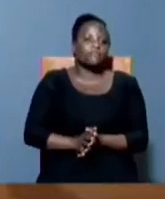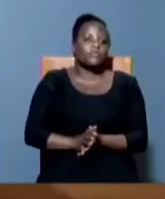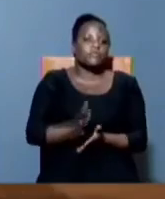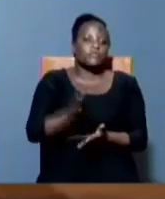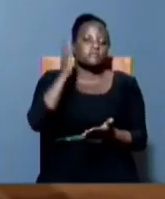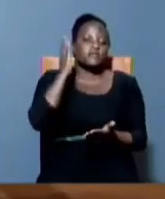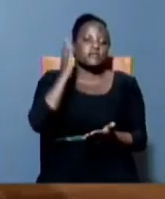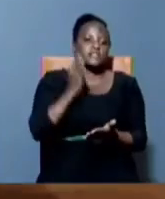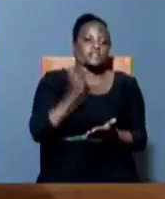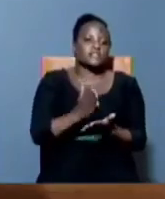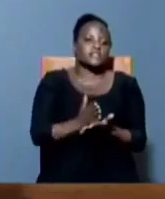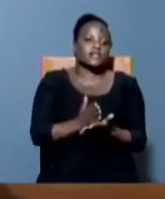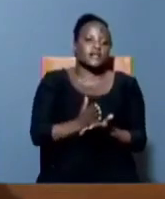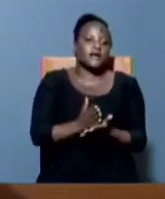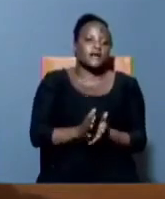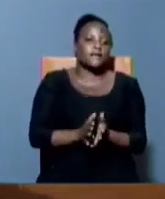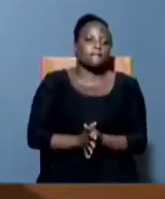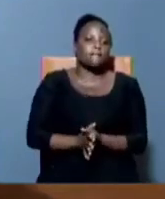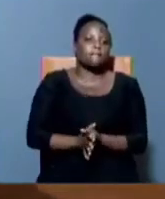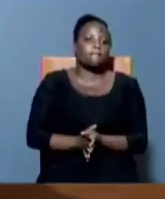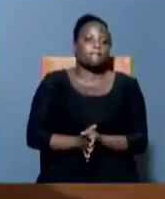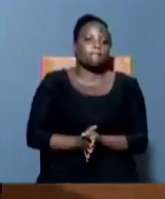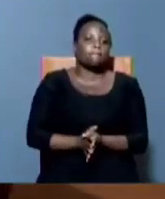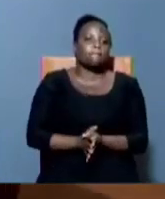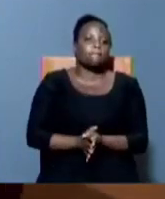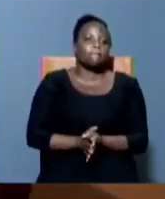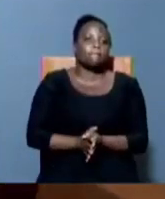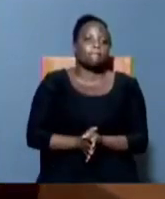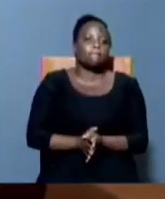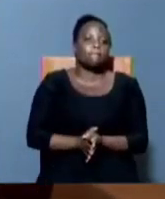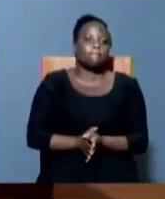lithibitika. Msalabani lithibitika.